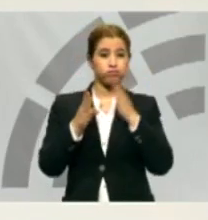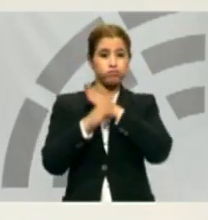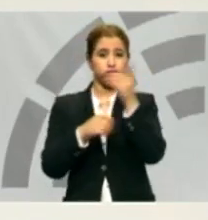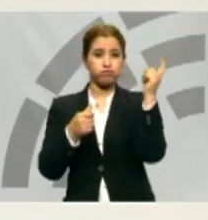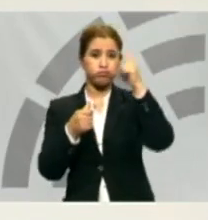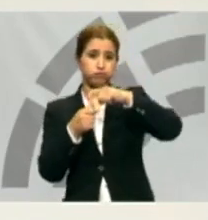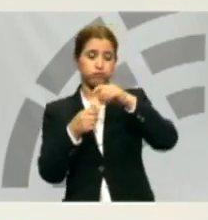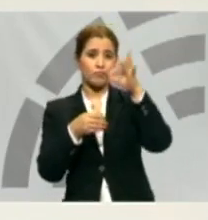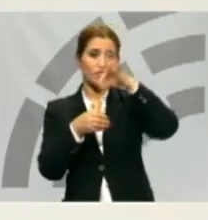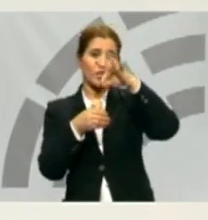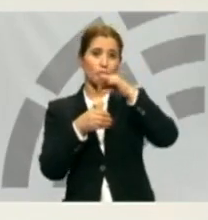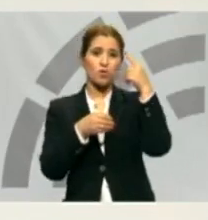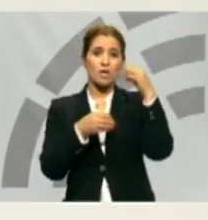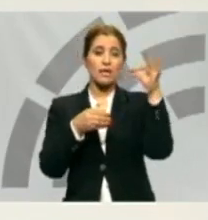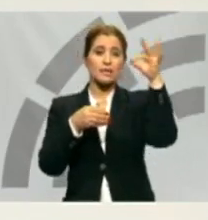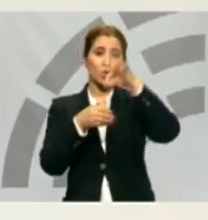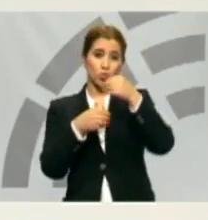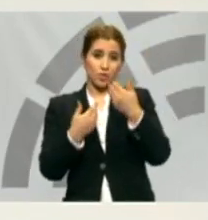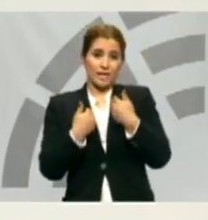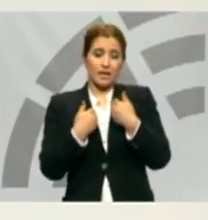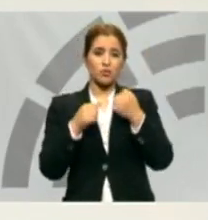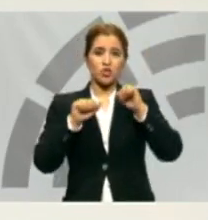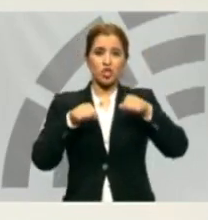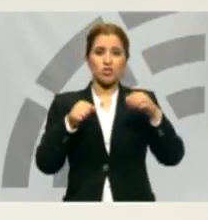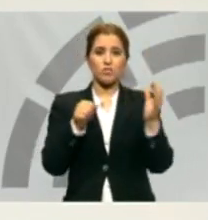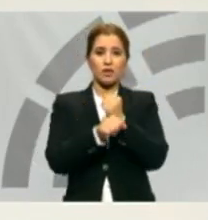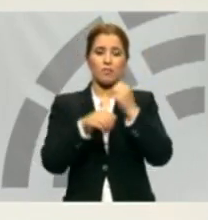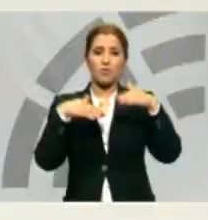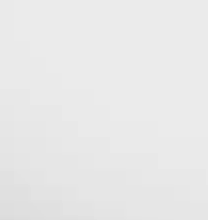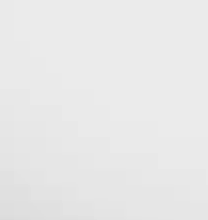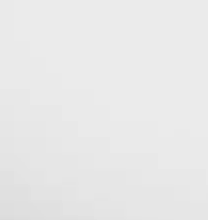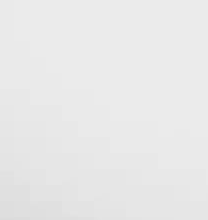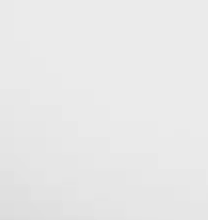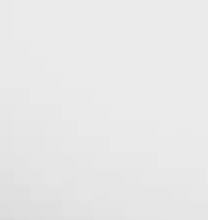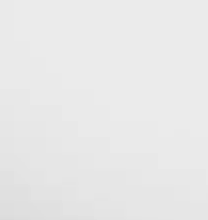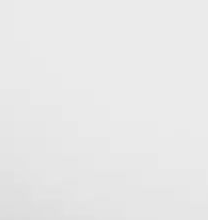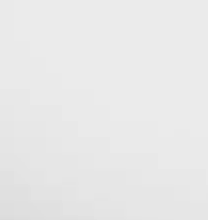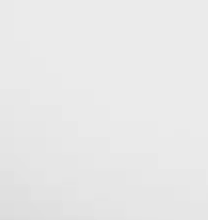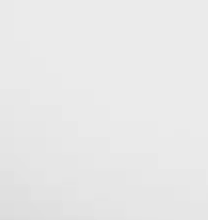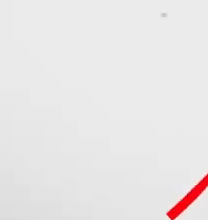تحقيق حلمه المحمديه صوت المرشحكم صوت البلال حمدي في الانتخابات التشريعيه